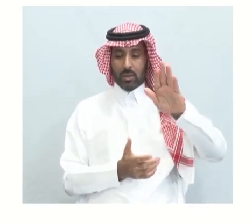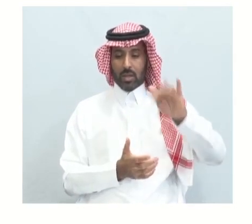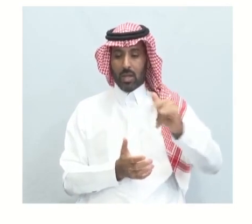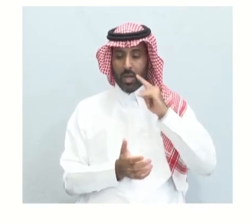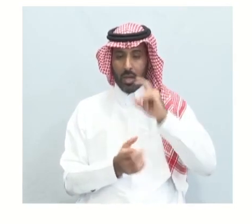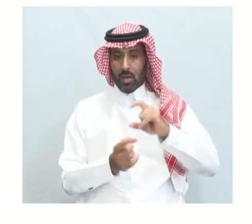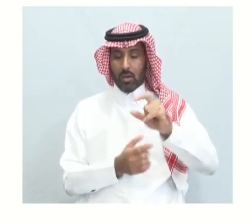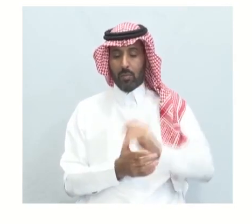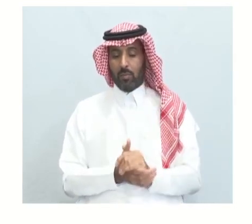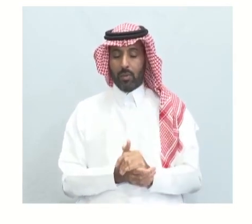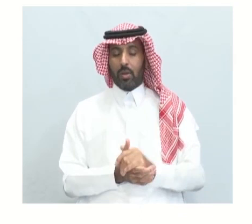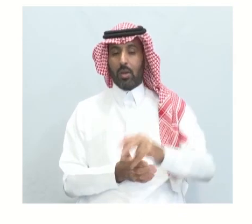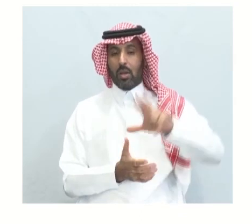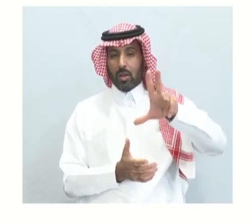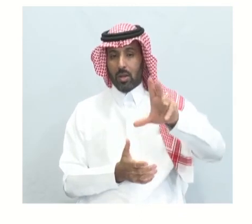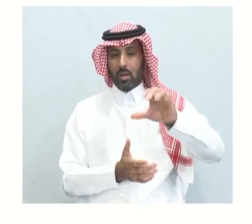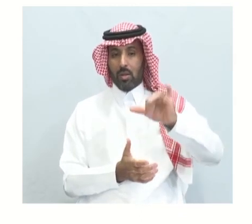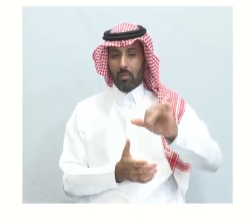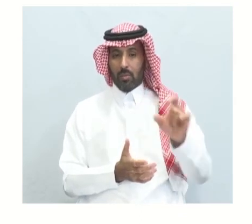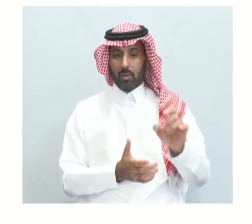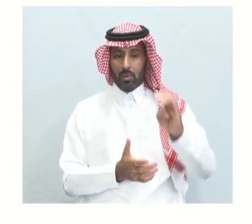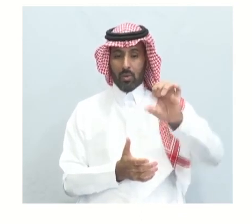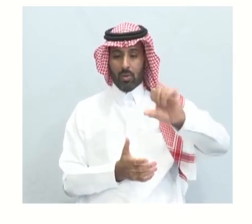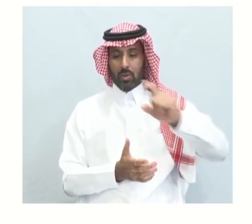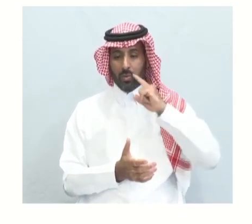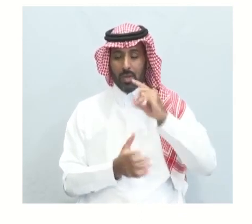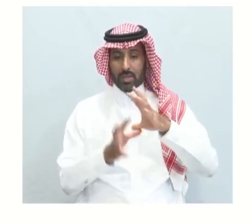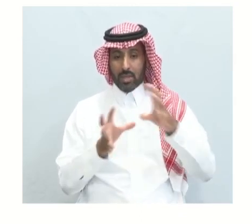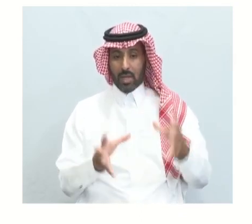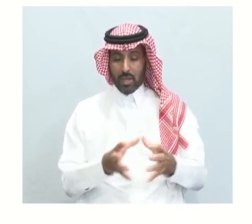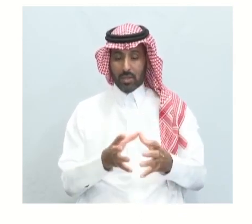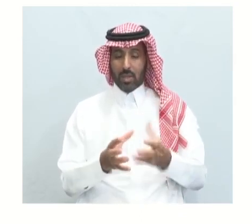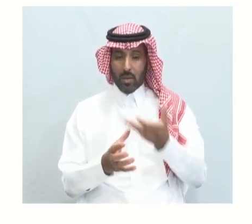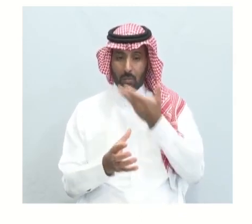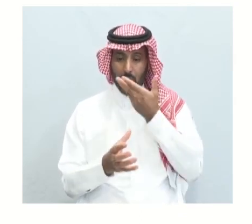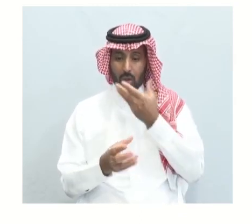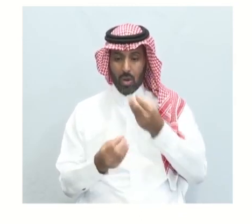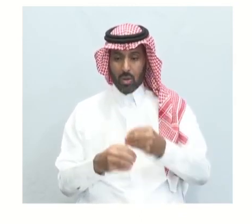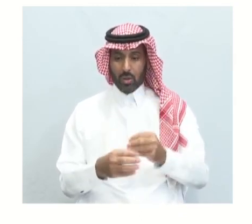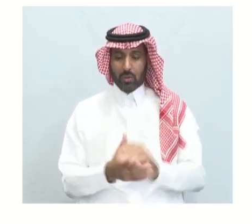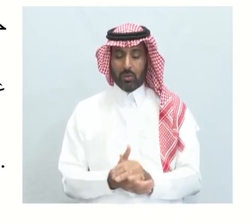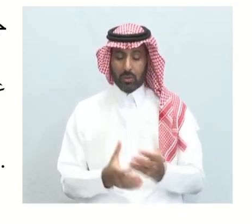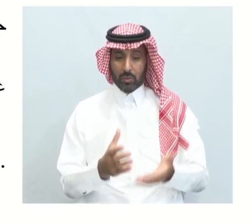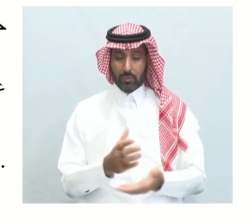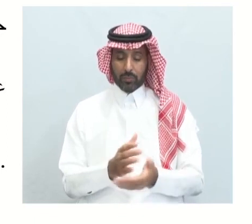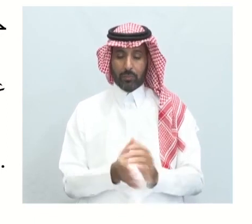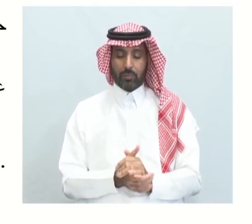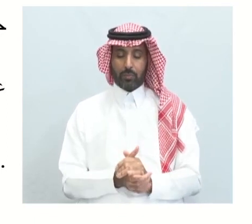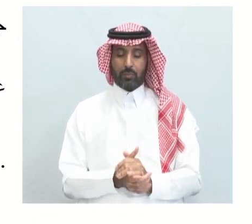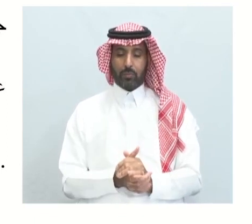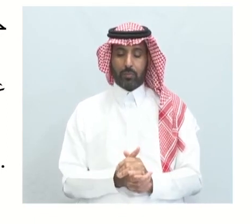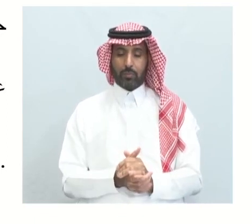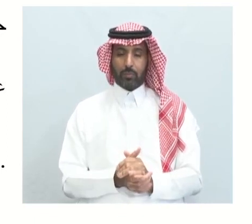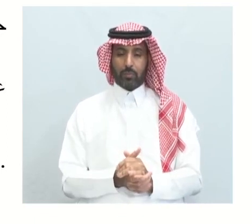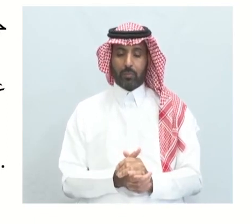تكوين المنجور ذكرنا بانه من الخزانات الجوفيه المهمه ذات المياه الغزيره في المملكه العربيه السعوديه بعد